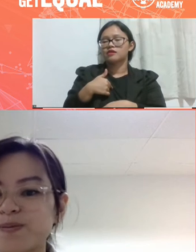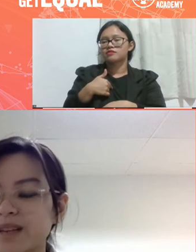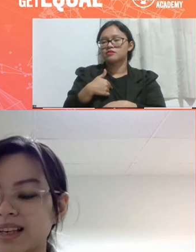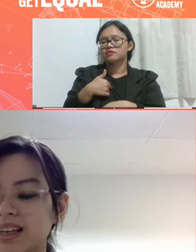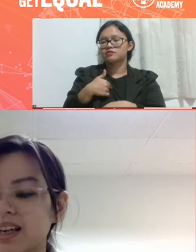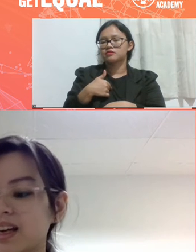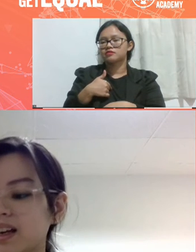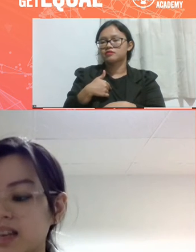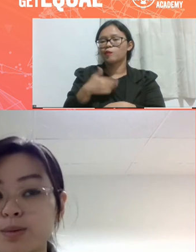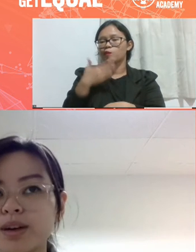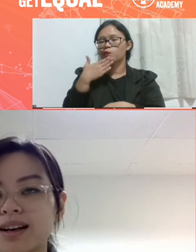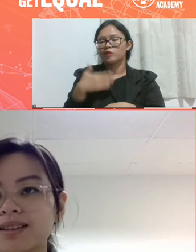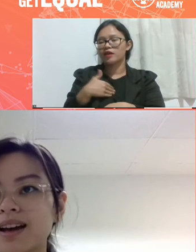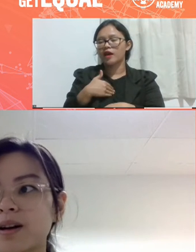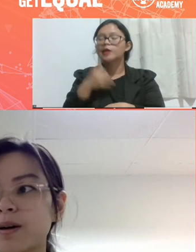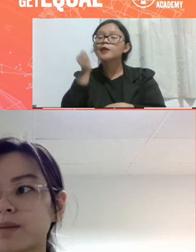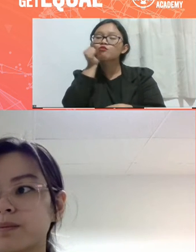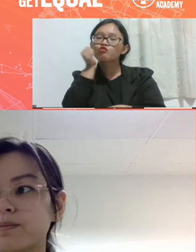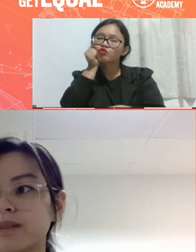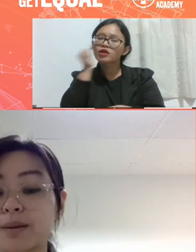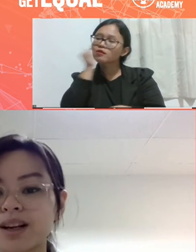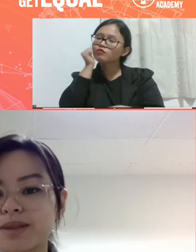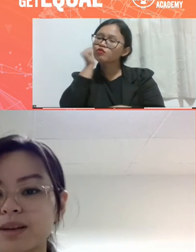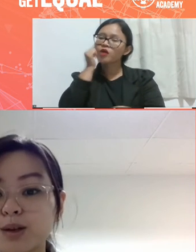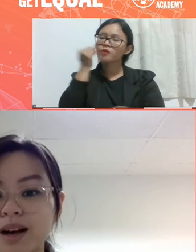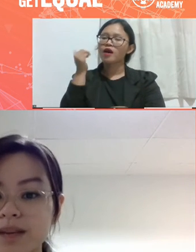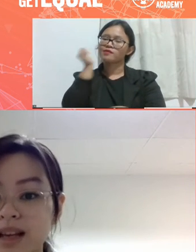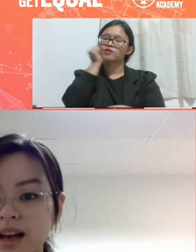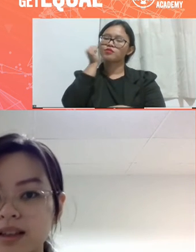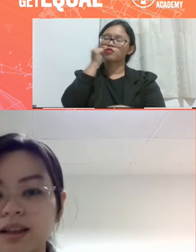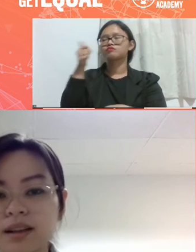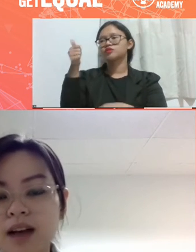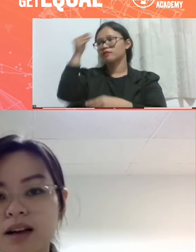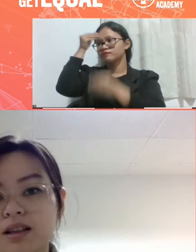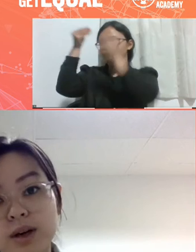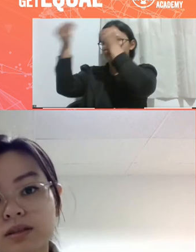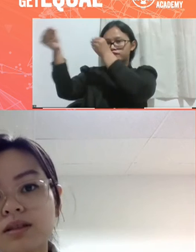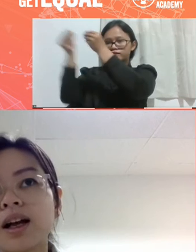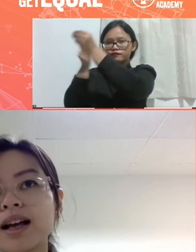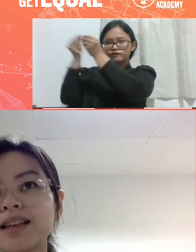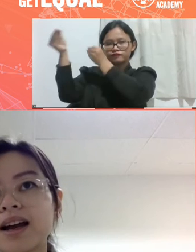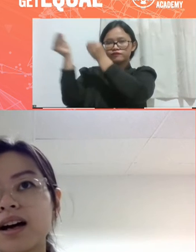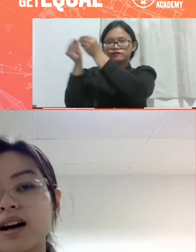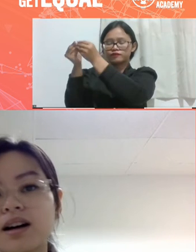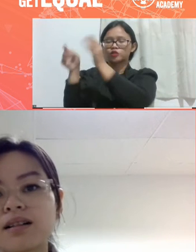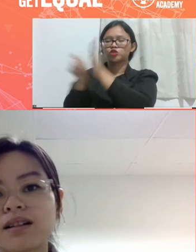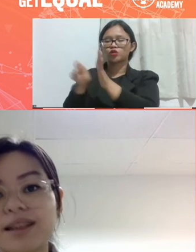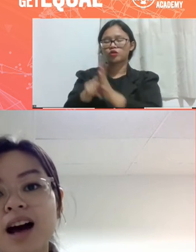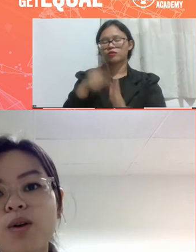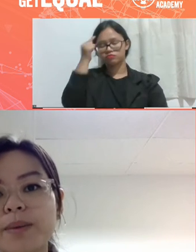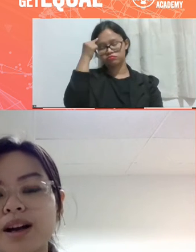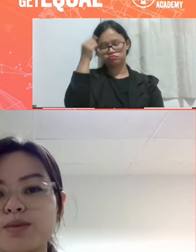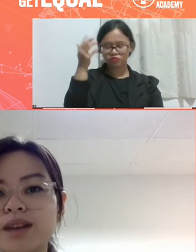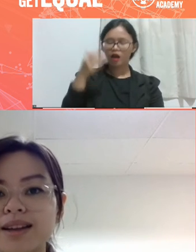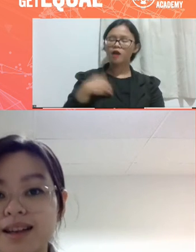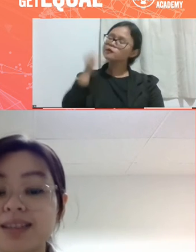berprivilege memiliki ibu yang saya benar-benar bisa bertukar pikiran. Jadi ketika ada sesuatu, saya kasih